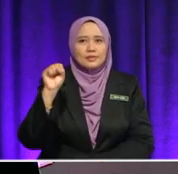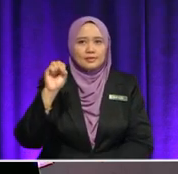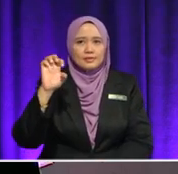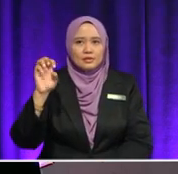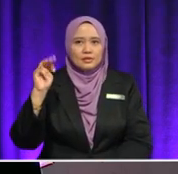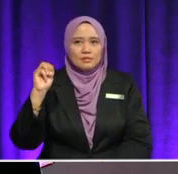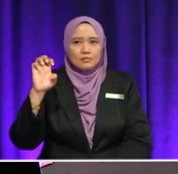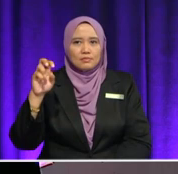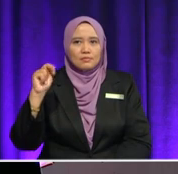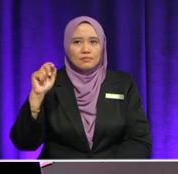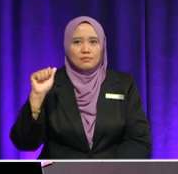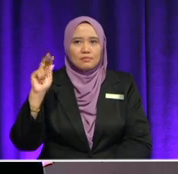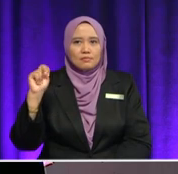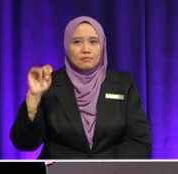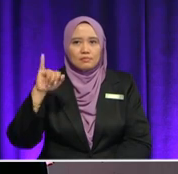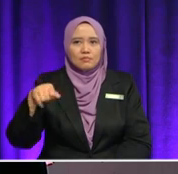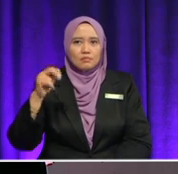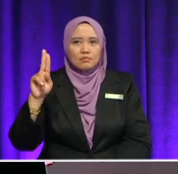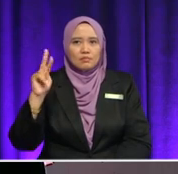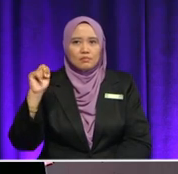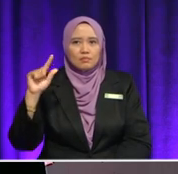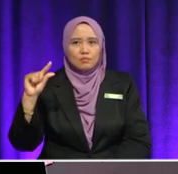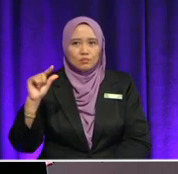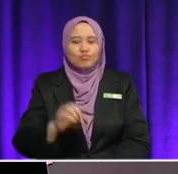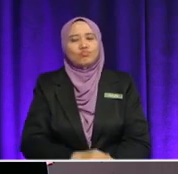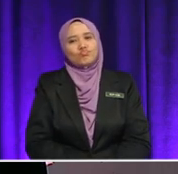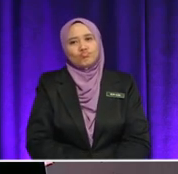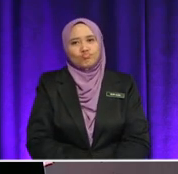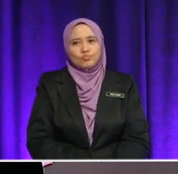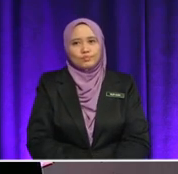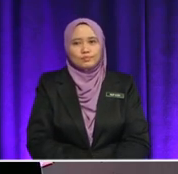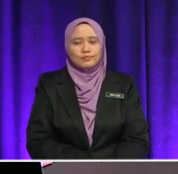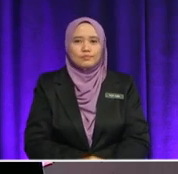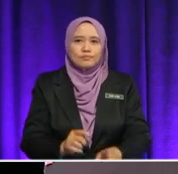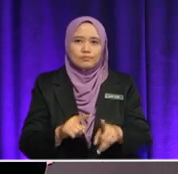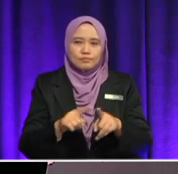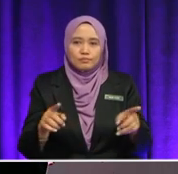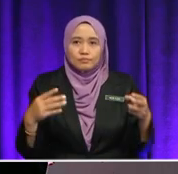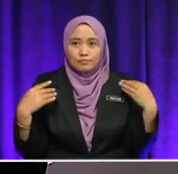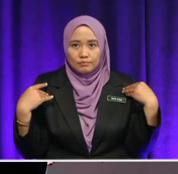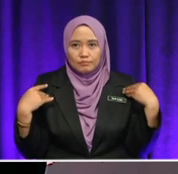di seberang sana yang berlaku di